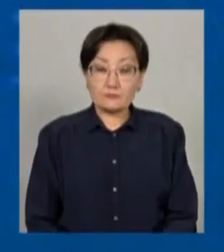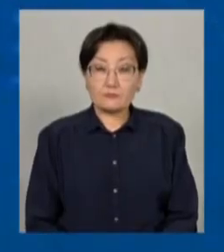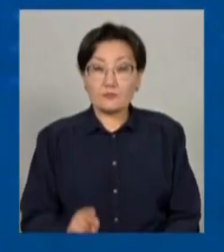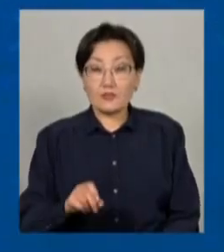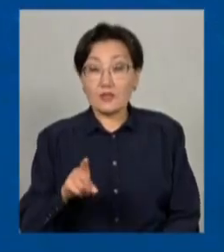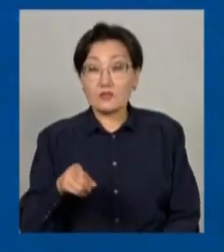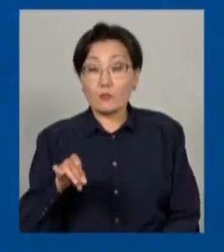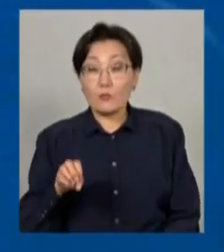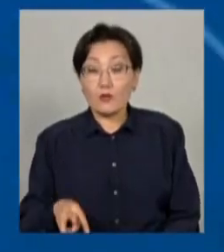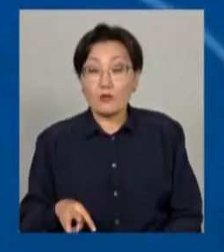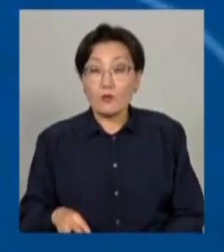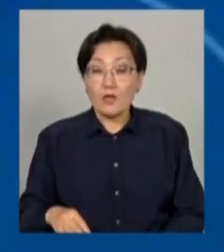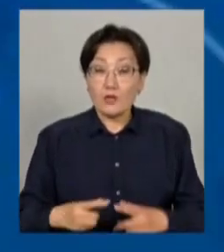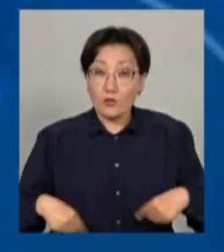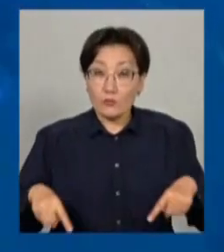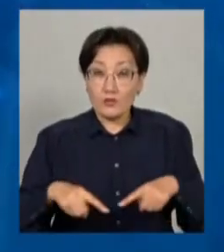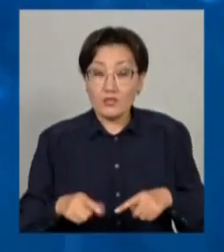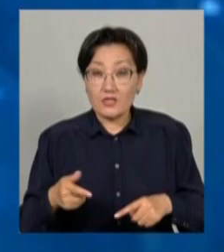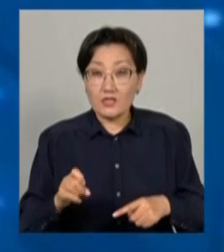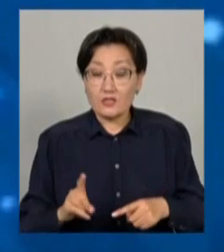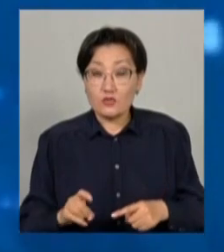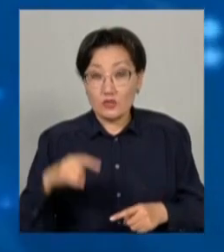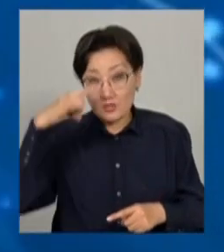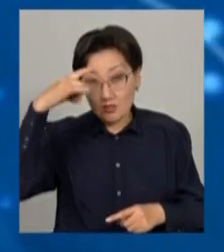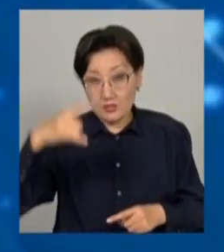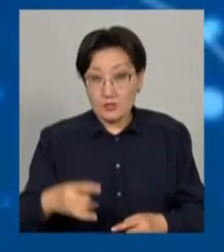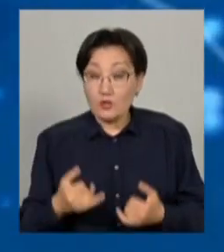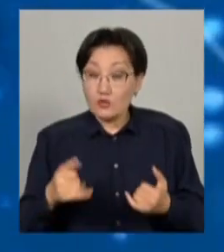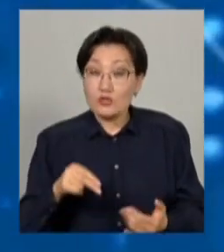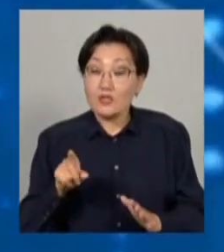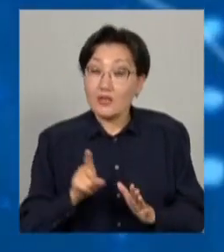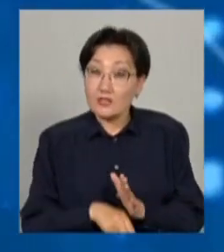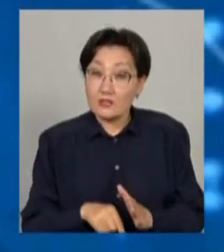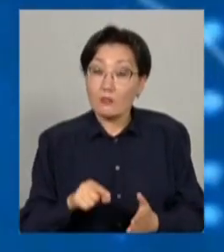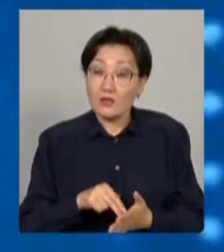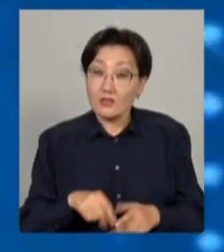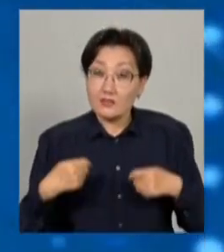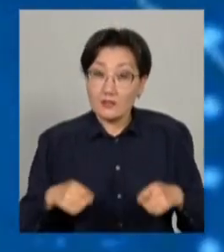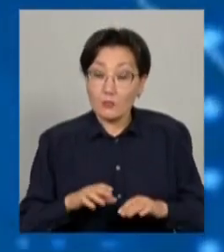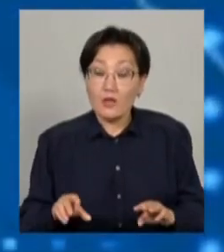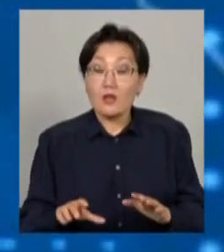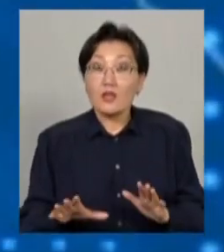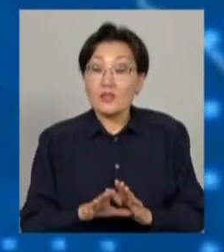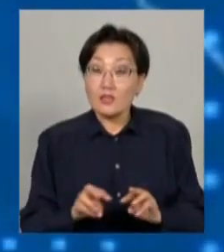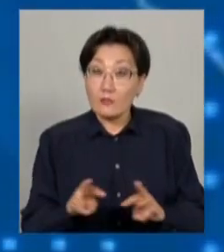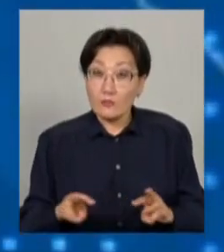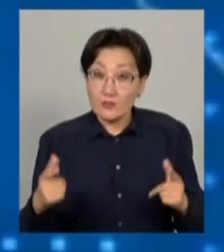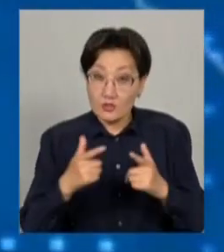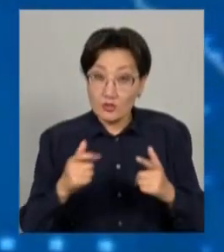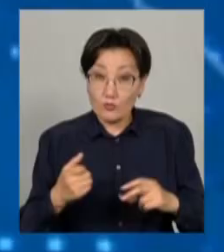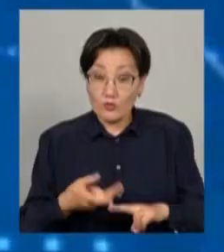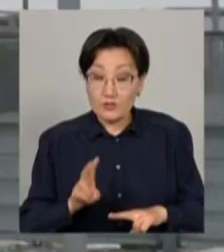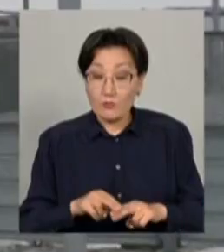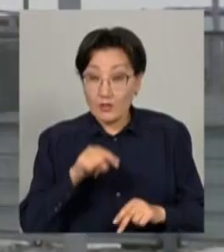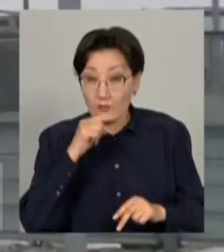Газпром компаниясының газы Қазақстан үшін арзан бағада сатылмайды. Бұл туралы энергетика министрі Алмас Адам Сәтқалиев айтты. Бұған